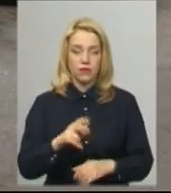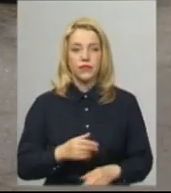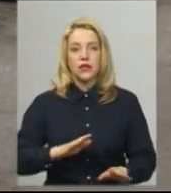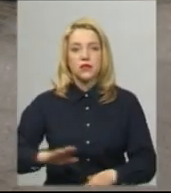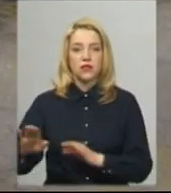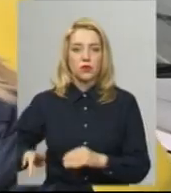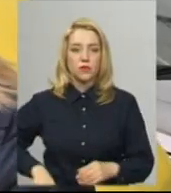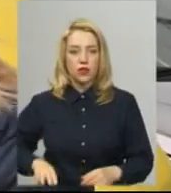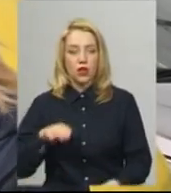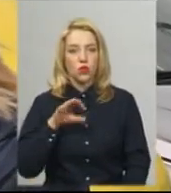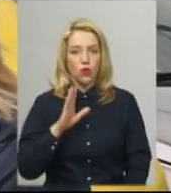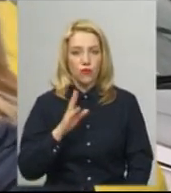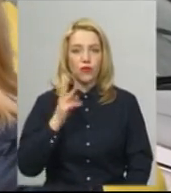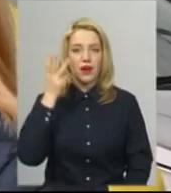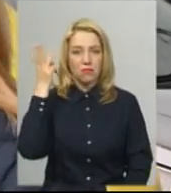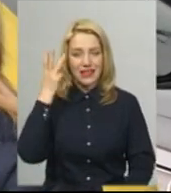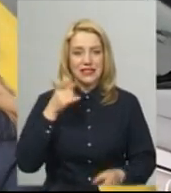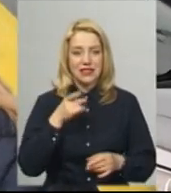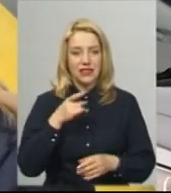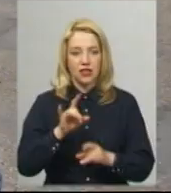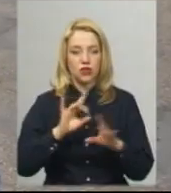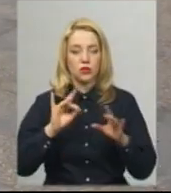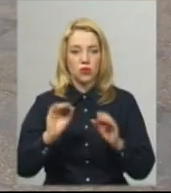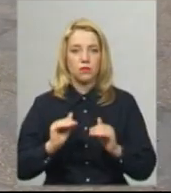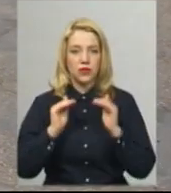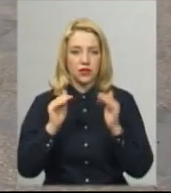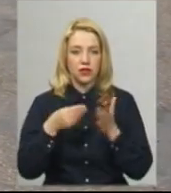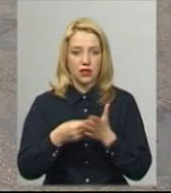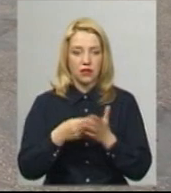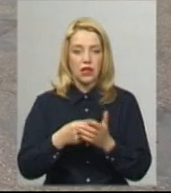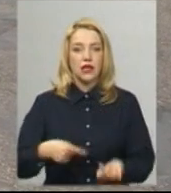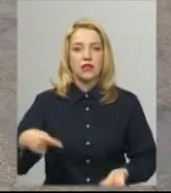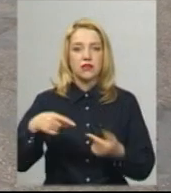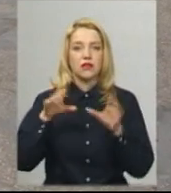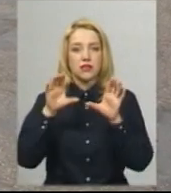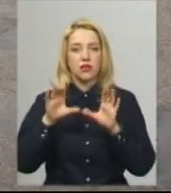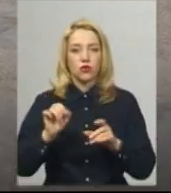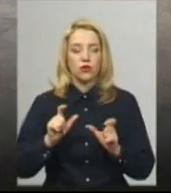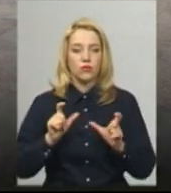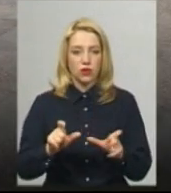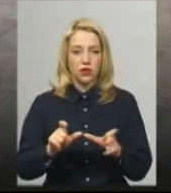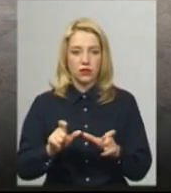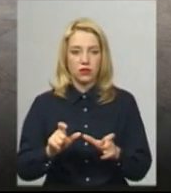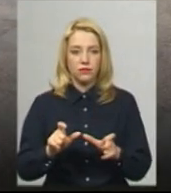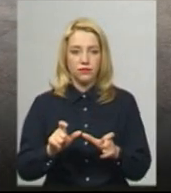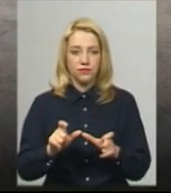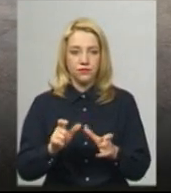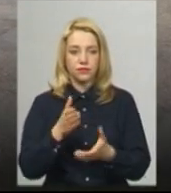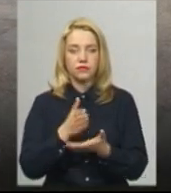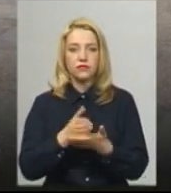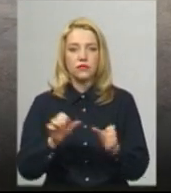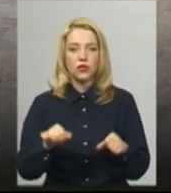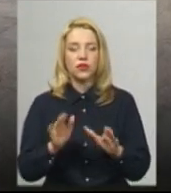«Хмельницький таксі» Валентина Мороз розповіла про причину підняття тарифу. Згідно закону про карантин, маємо